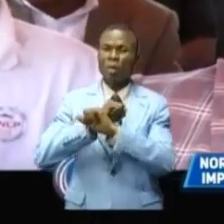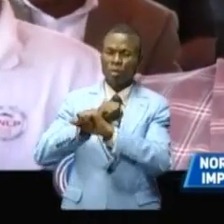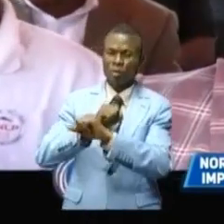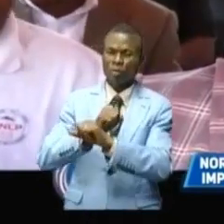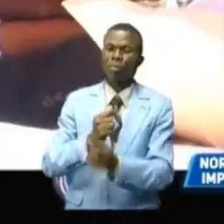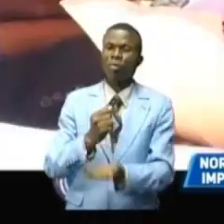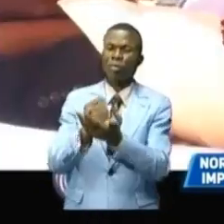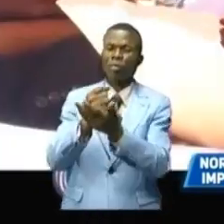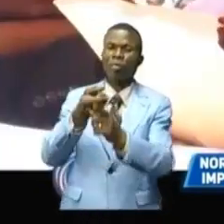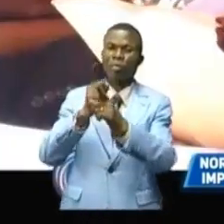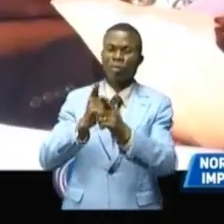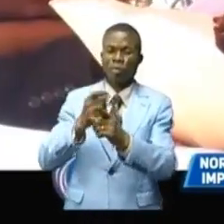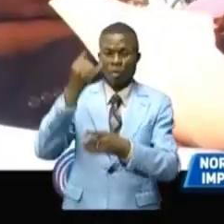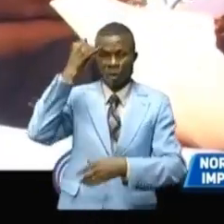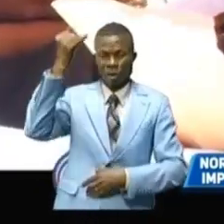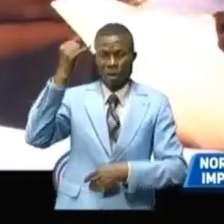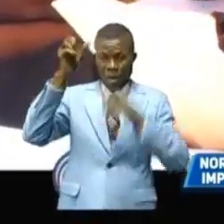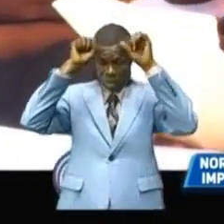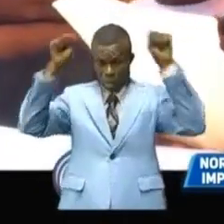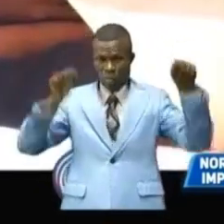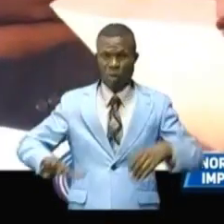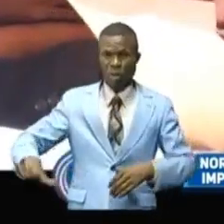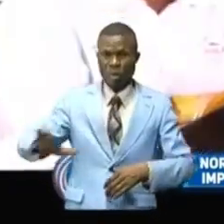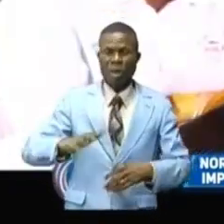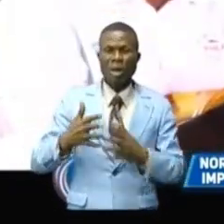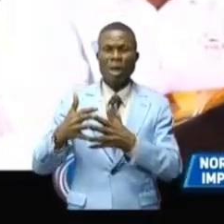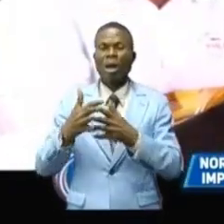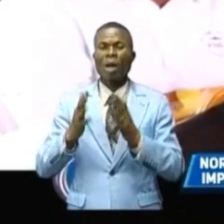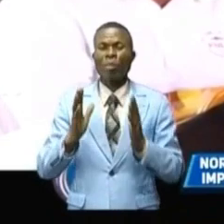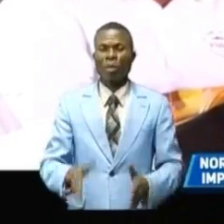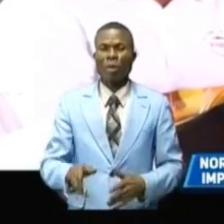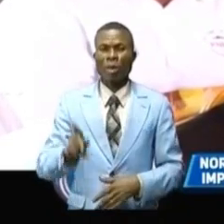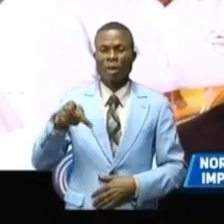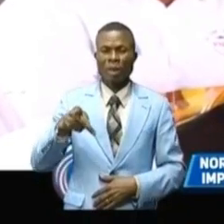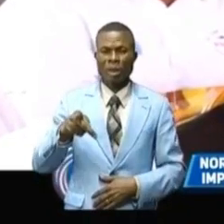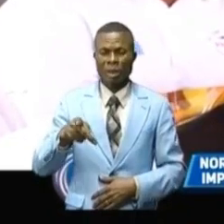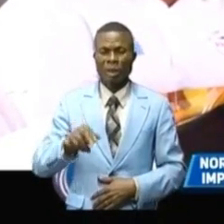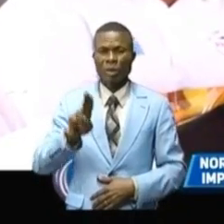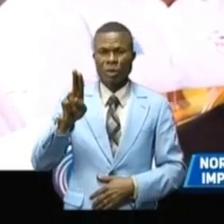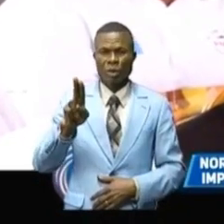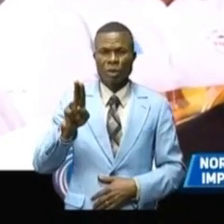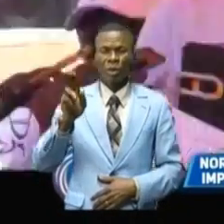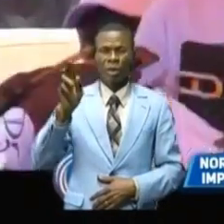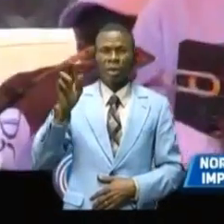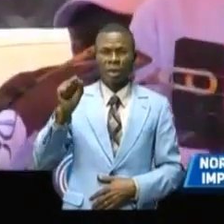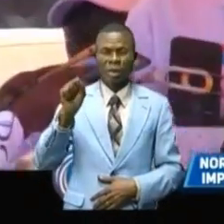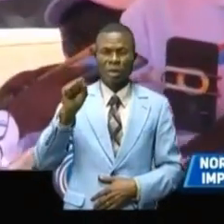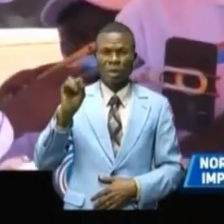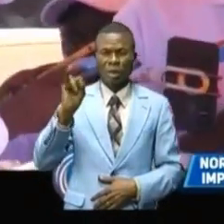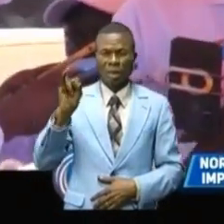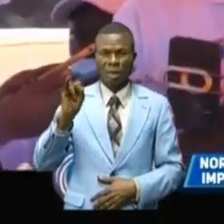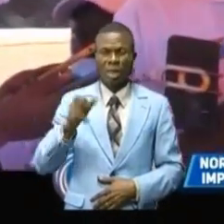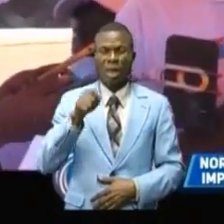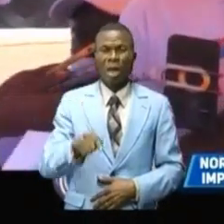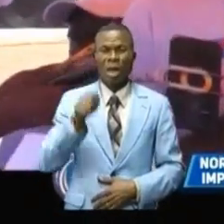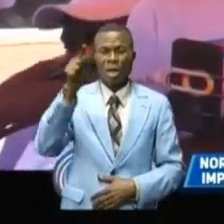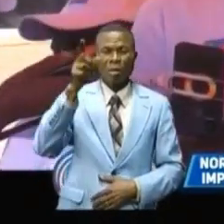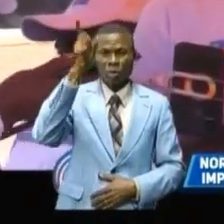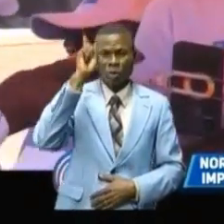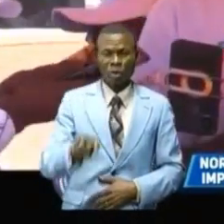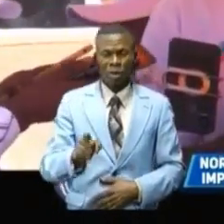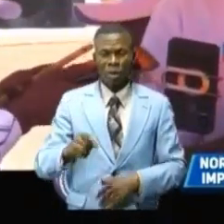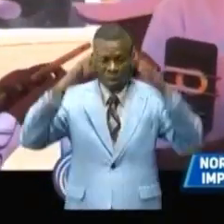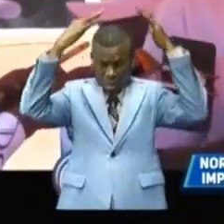INED, de l'initiative présidentielle américaine PAM à travers l'USAID. 1 100 moustiquaires distribués